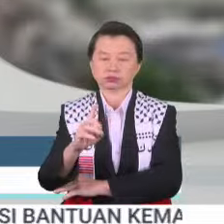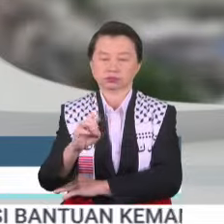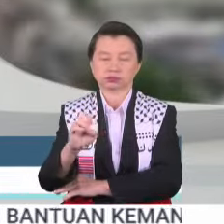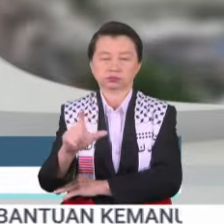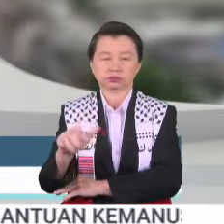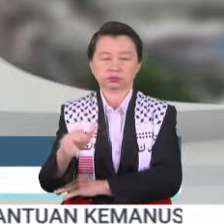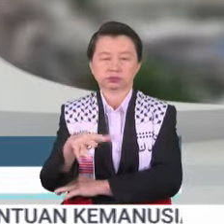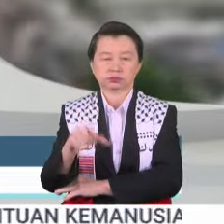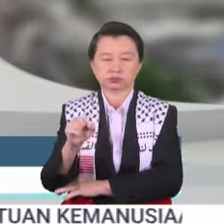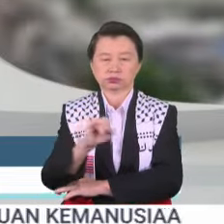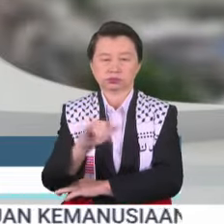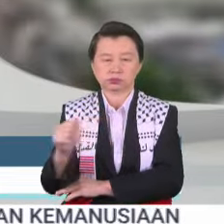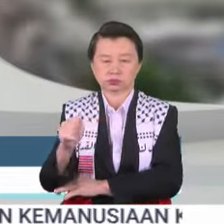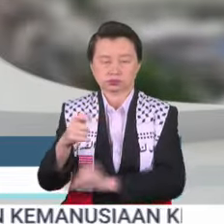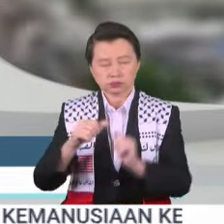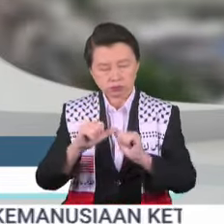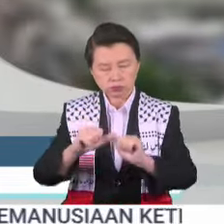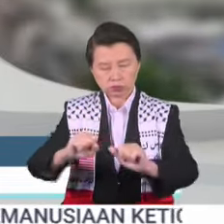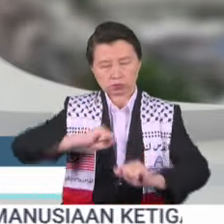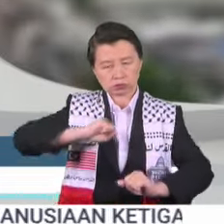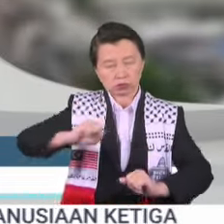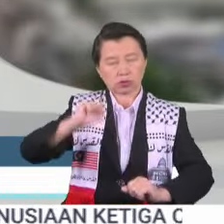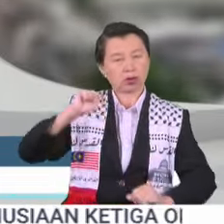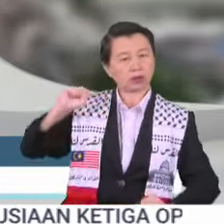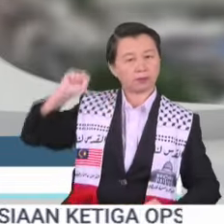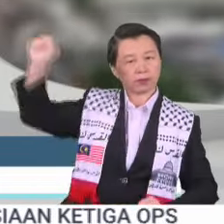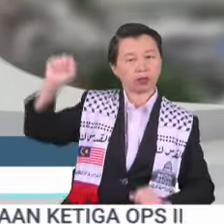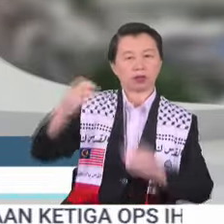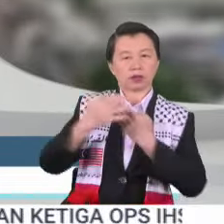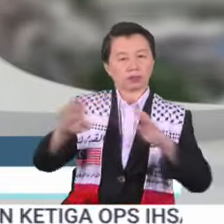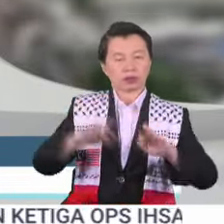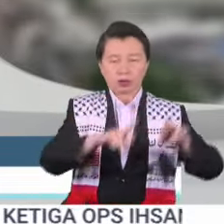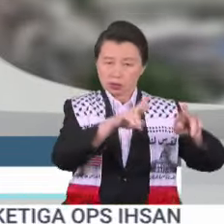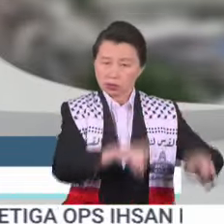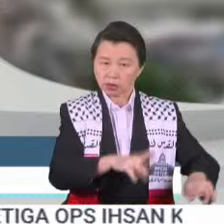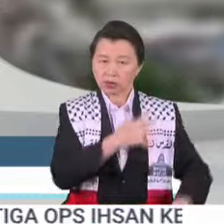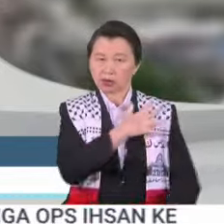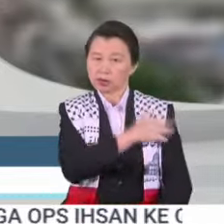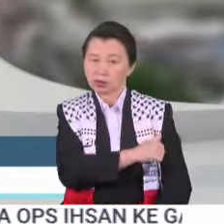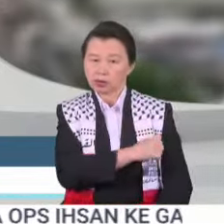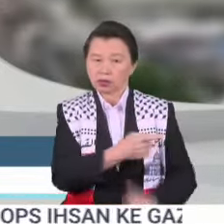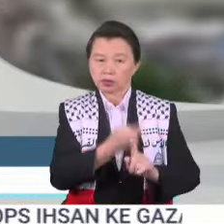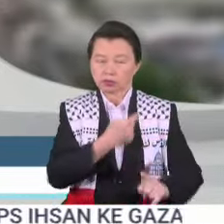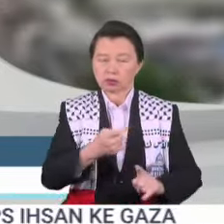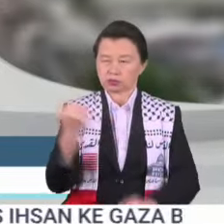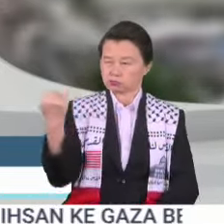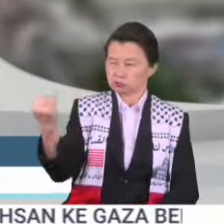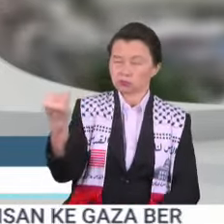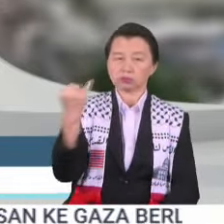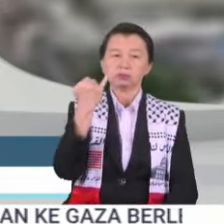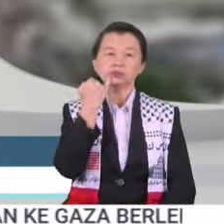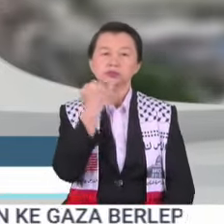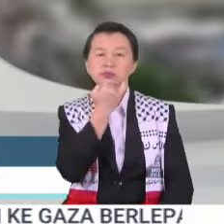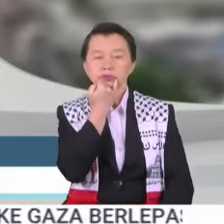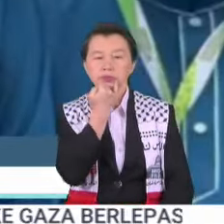rakyat negara ini terus memperjuangkan kemerdekaan dan kebebasan penduduk Palestin daripada Zionis